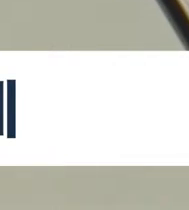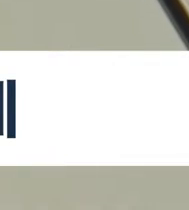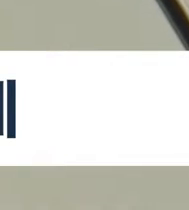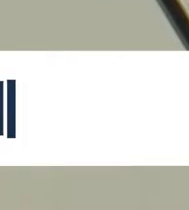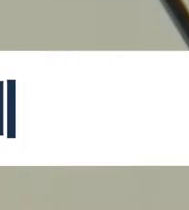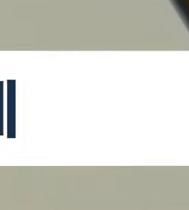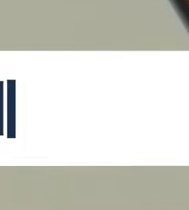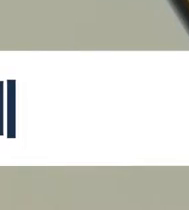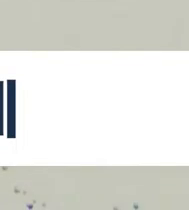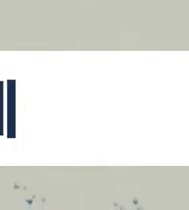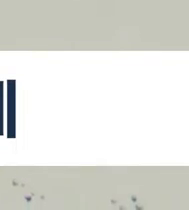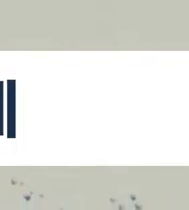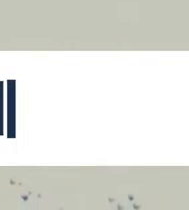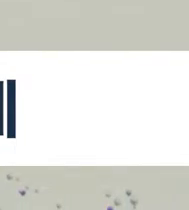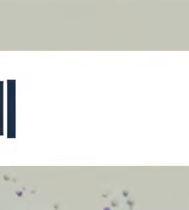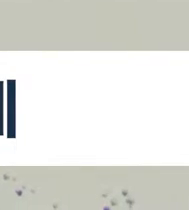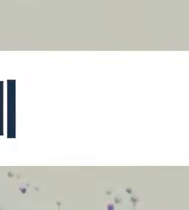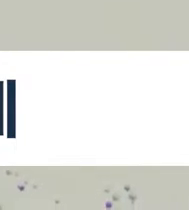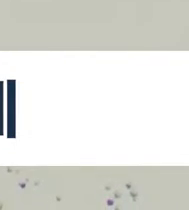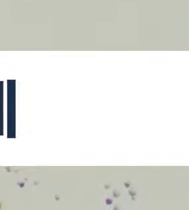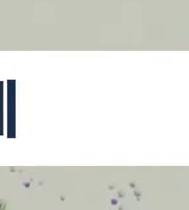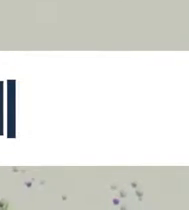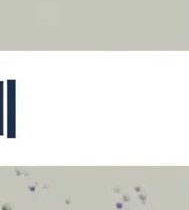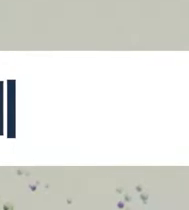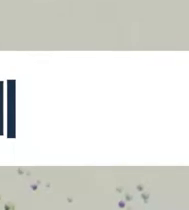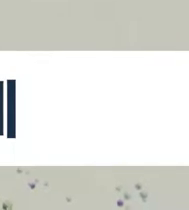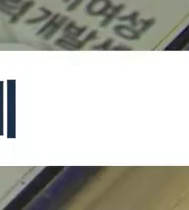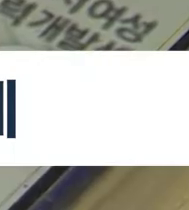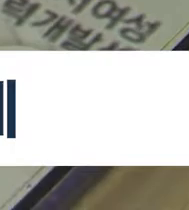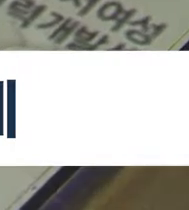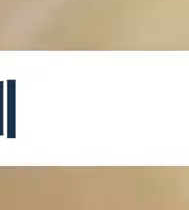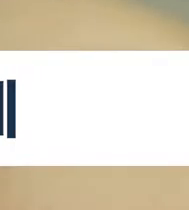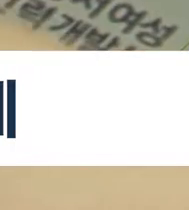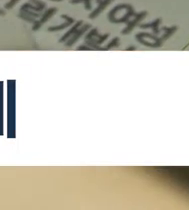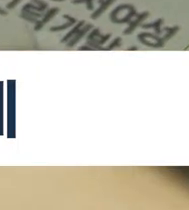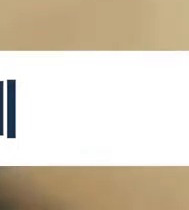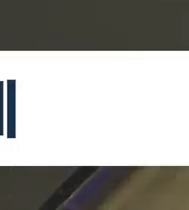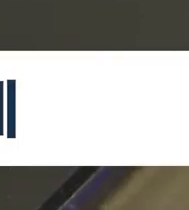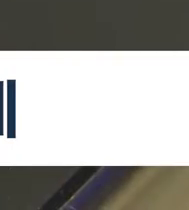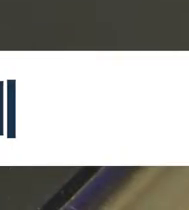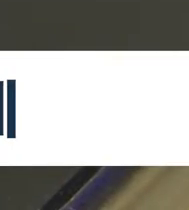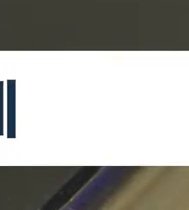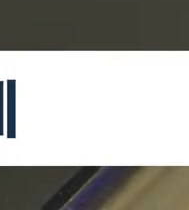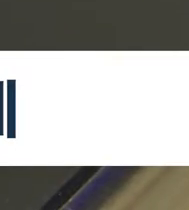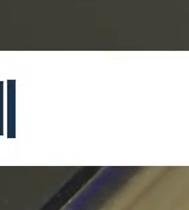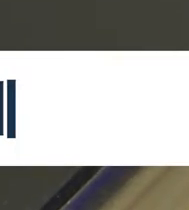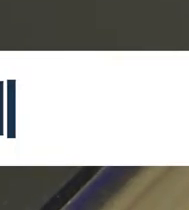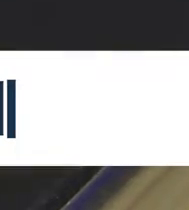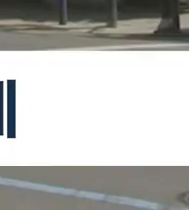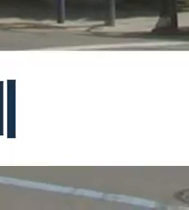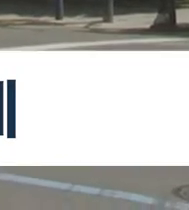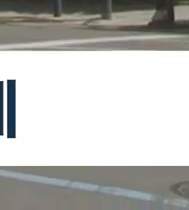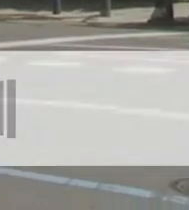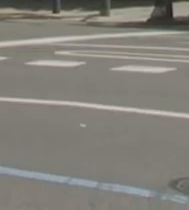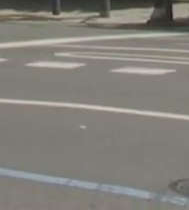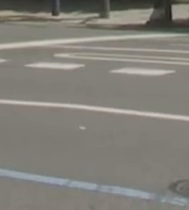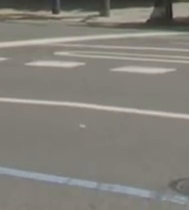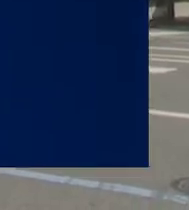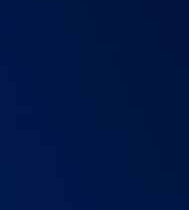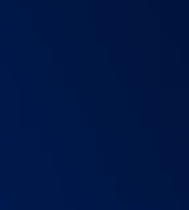강서구가 스마트폰으로 한눈에 테마 지도를 볼 수 있도록 증강현실 기술을 활용한 모바일 AR 테마 지도 앱 서비스를